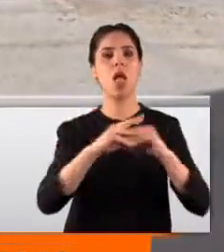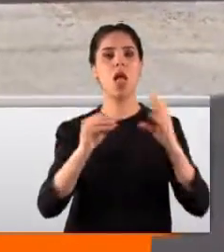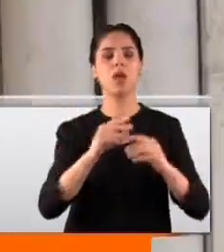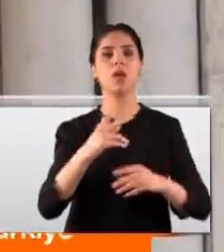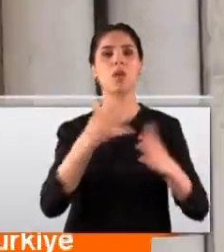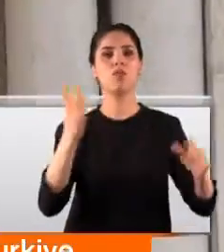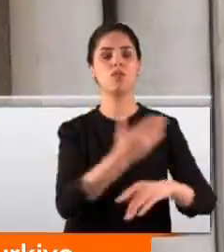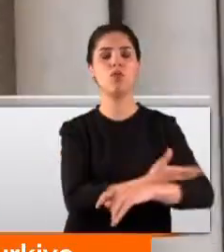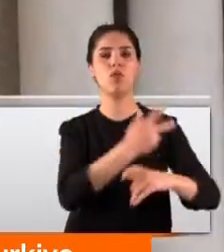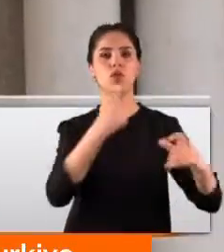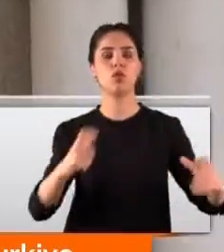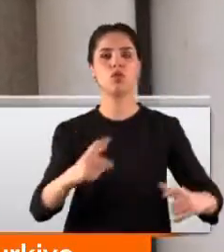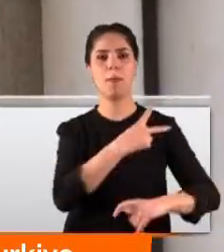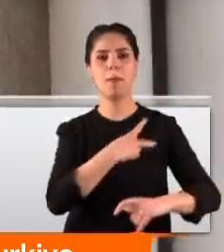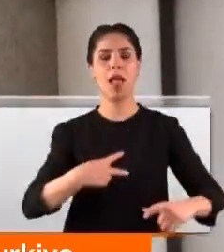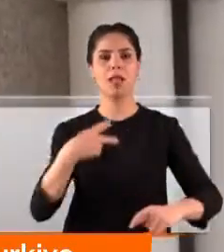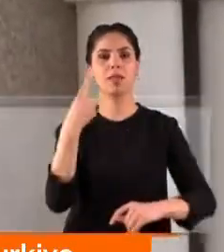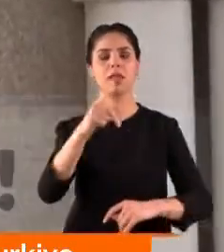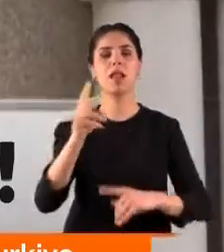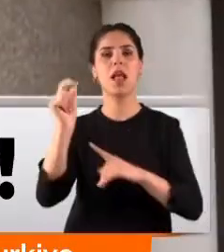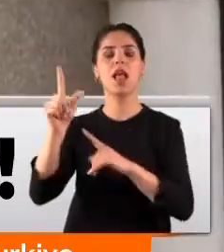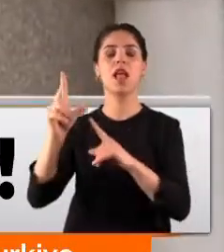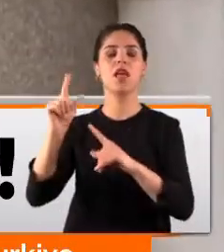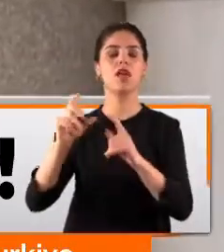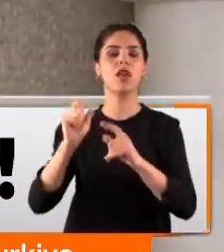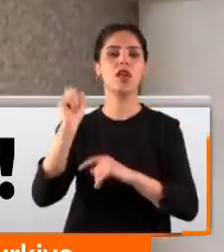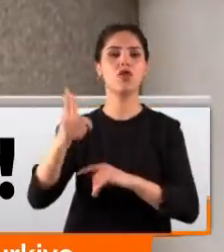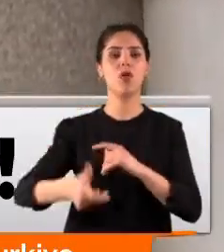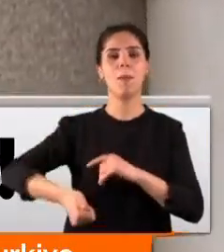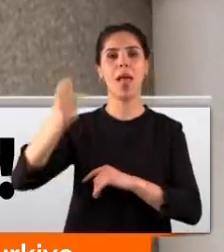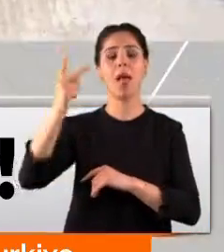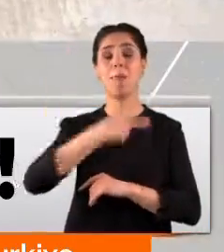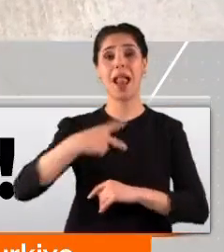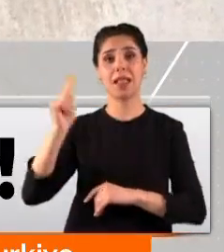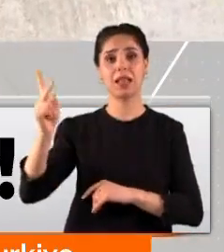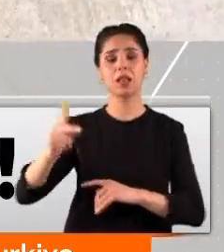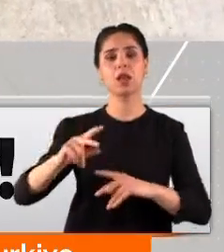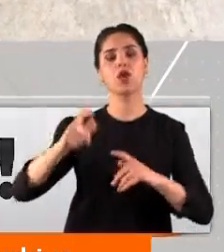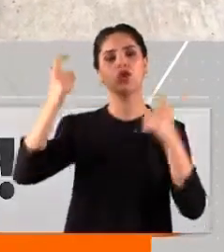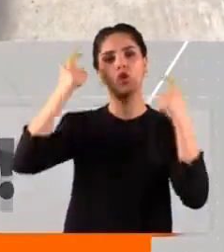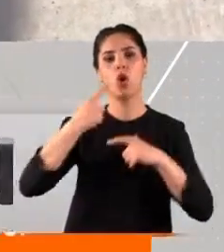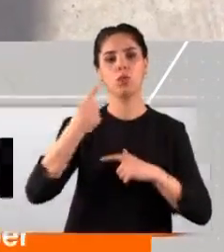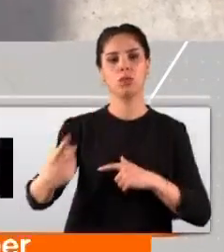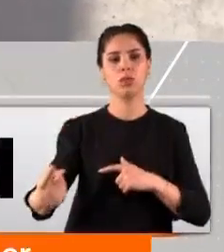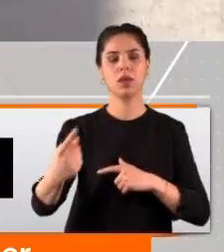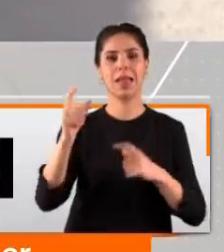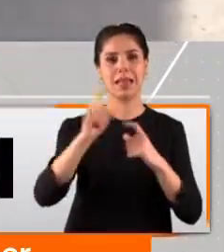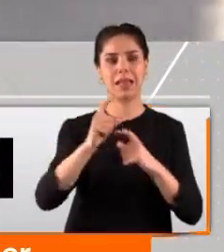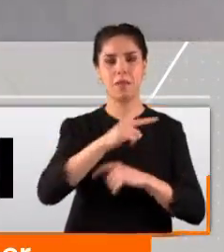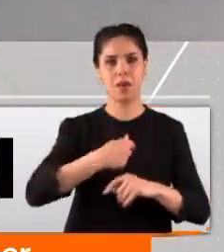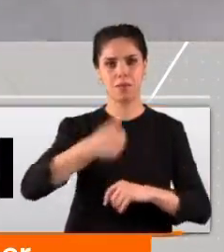Büyükşehir Belediyesi ise topu ilçe belediyesine attı. Ama orada da büyük bir tutarsızlık vardı. 2018 yılında Seyhan Belediye